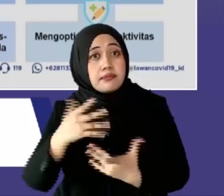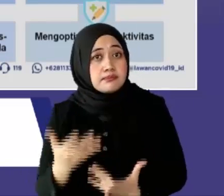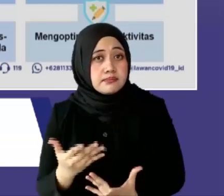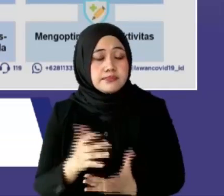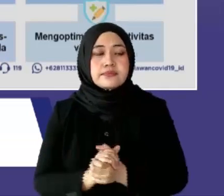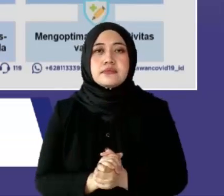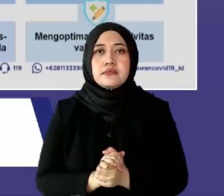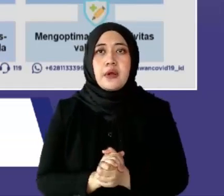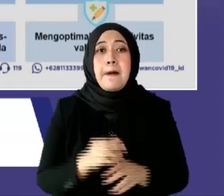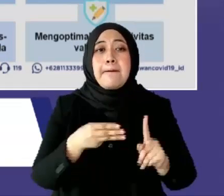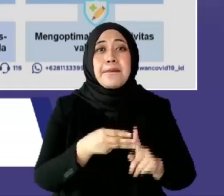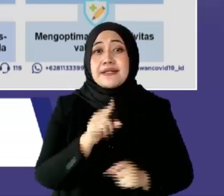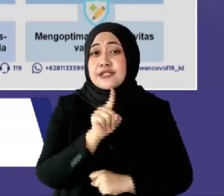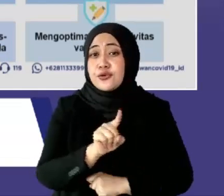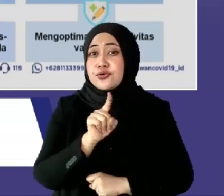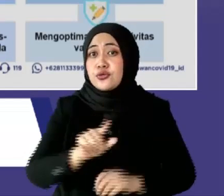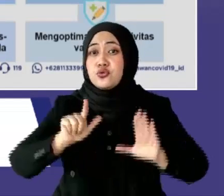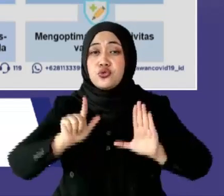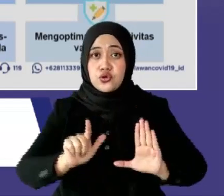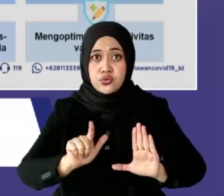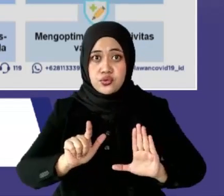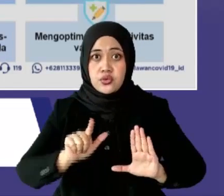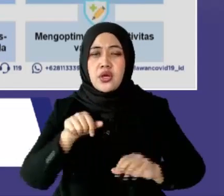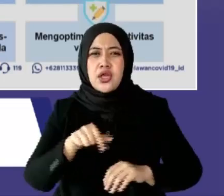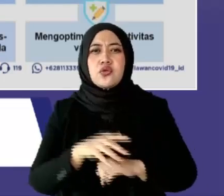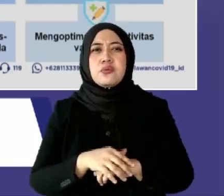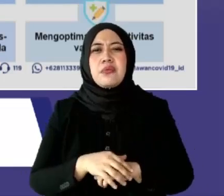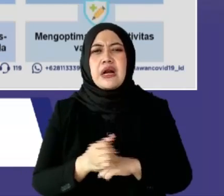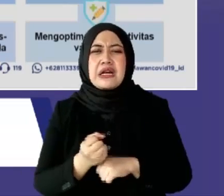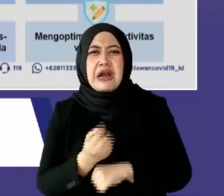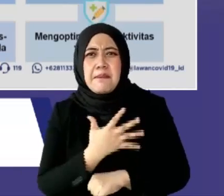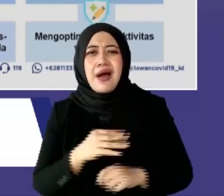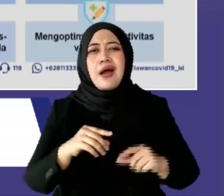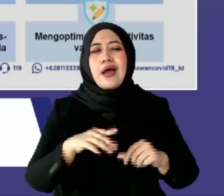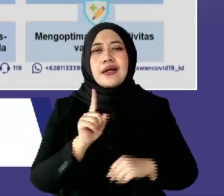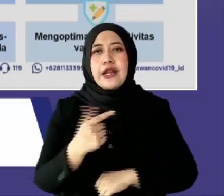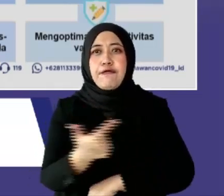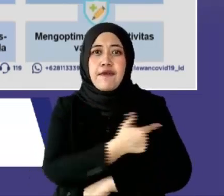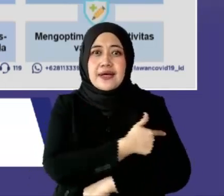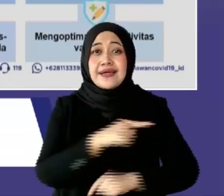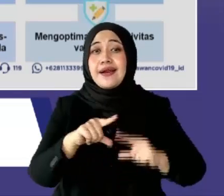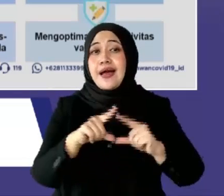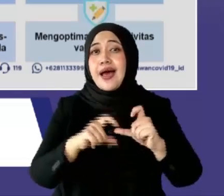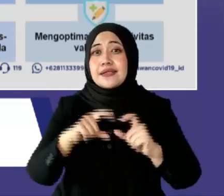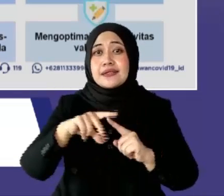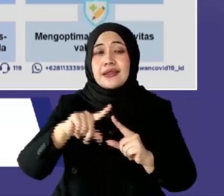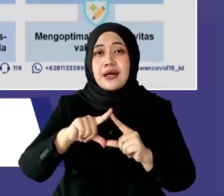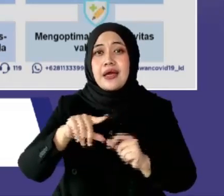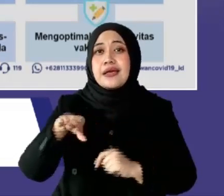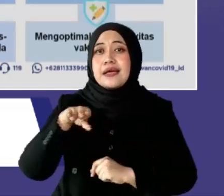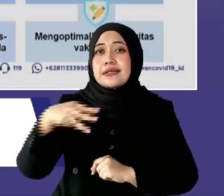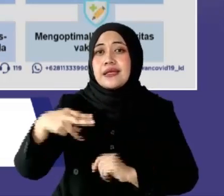bahwa varian B117 mempengaruhi efikasi vaksin AstraZeneca.